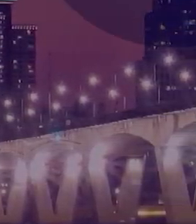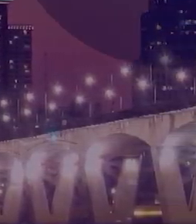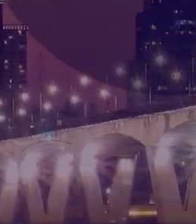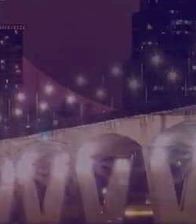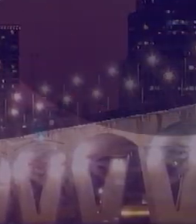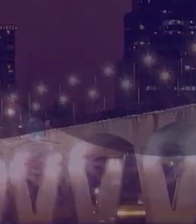n